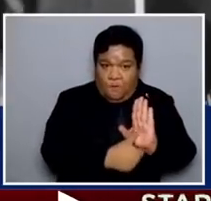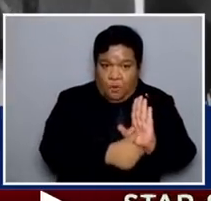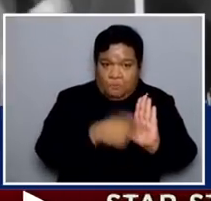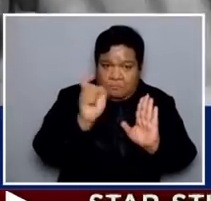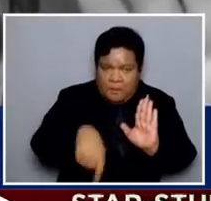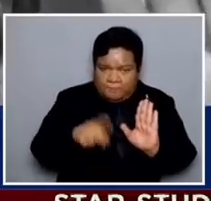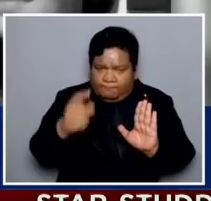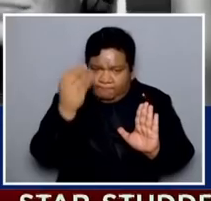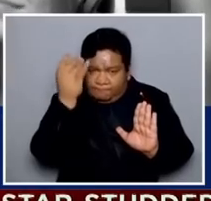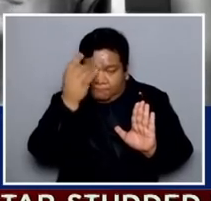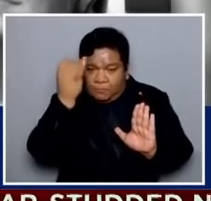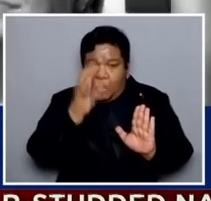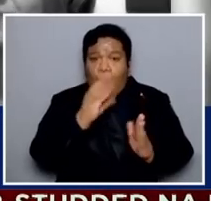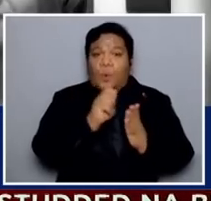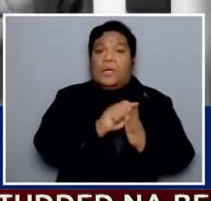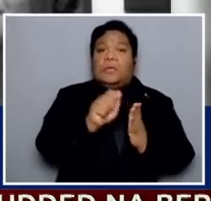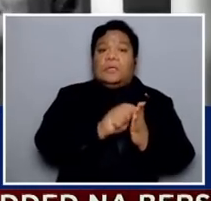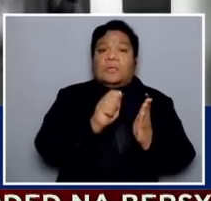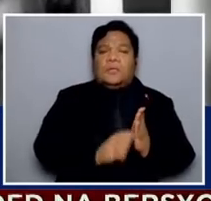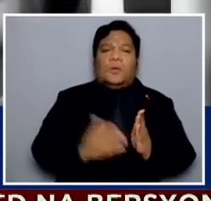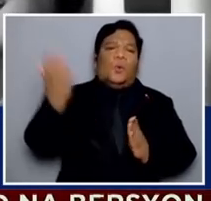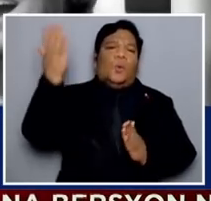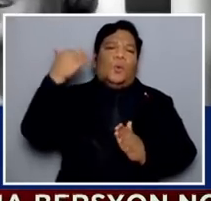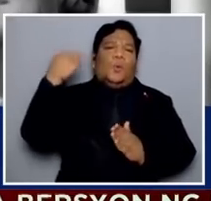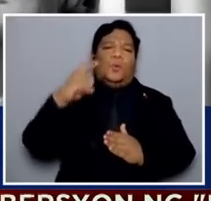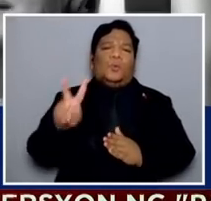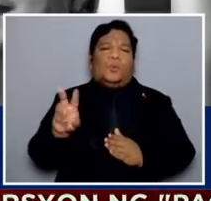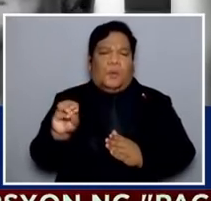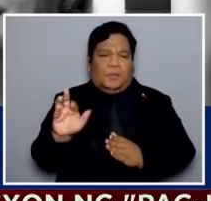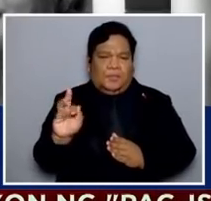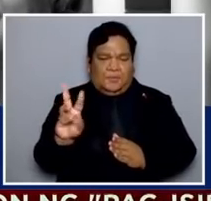ni Jamie Rivera noong 2016.